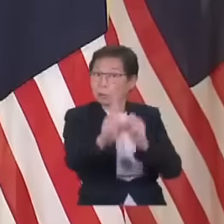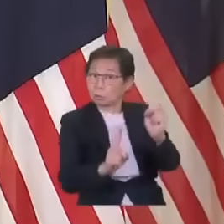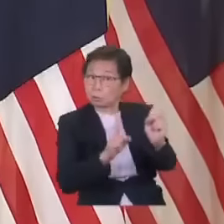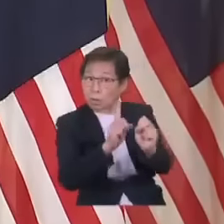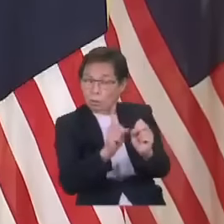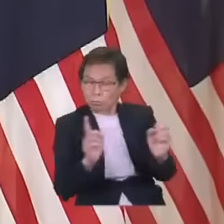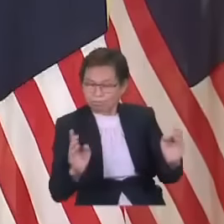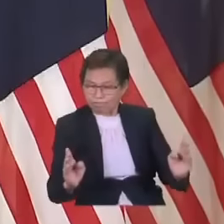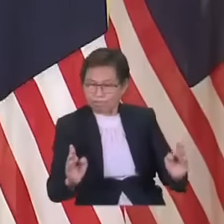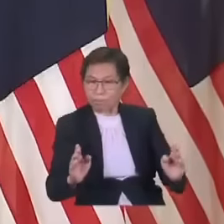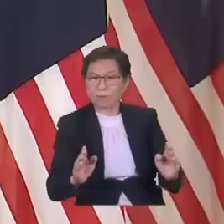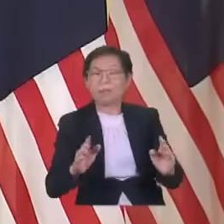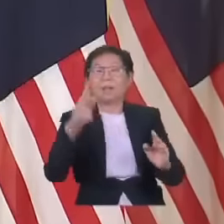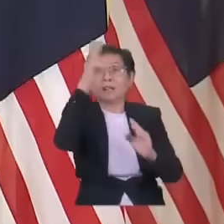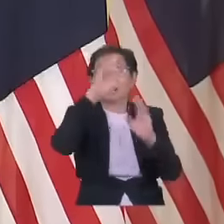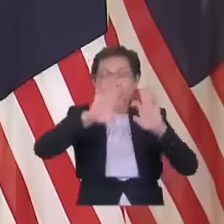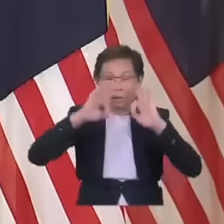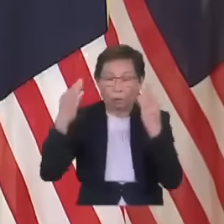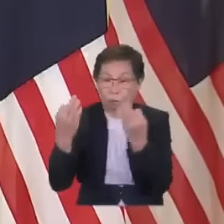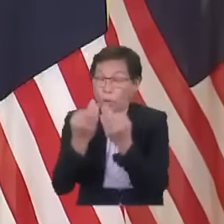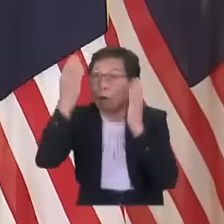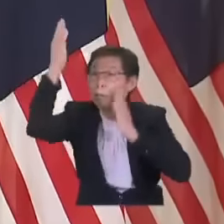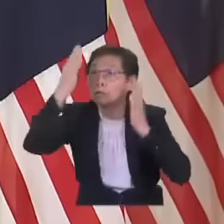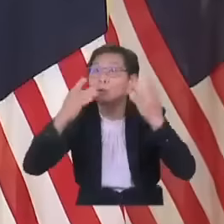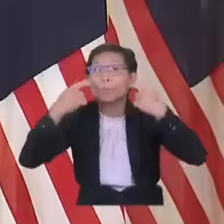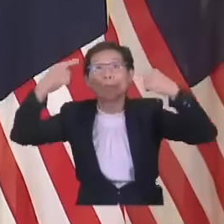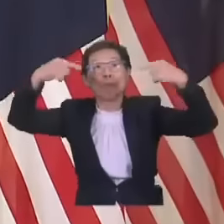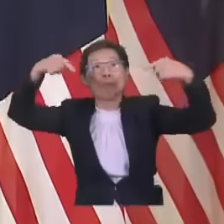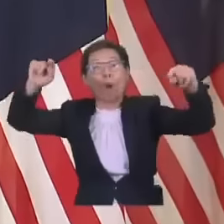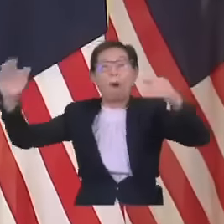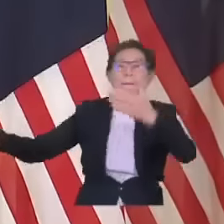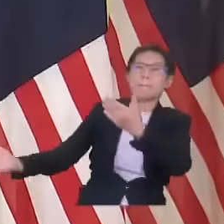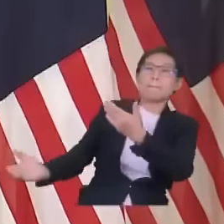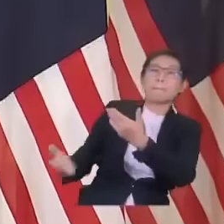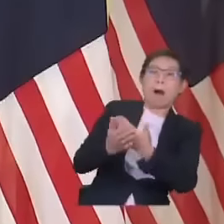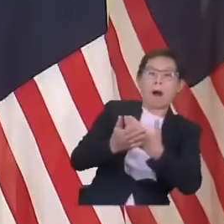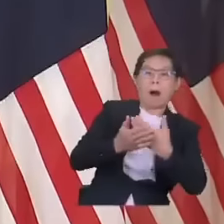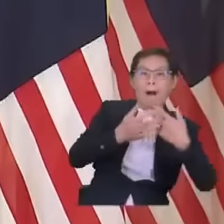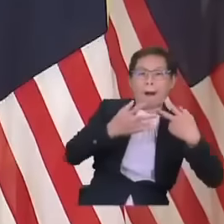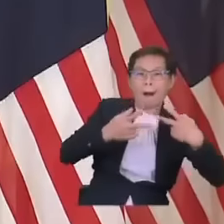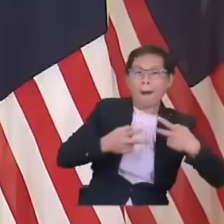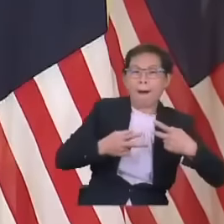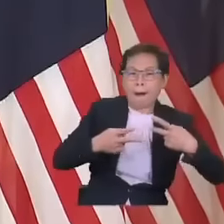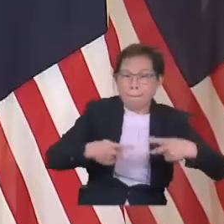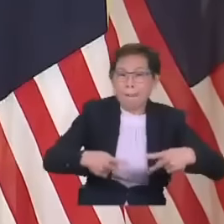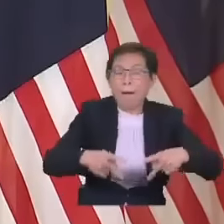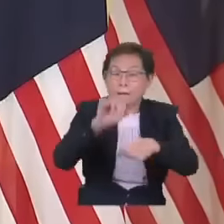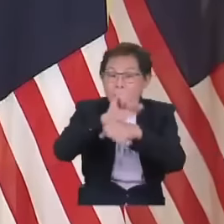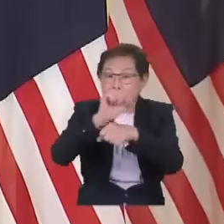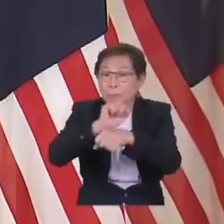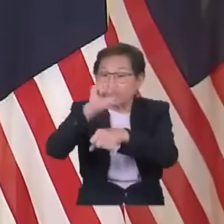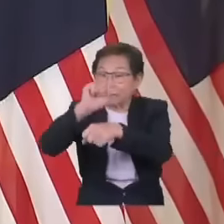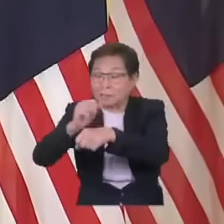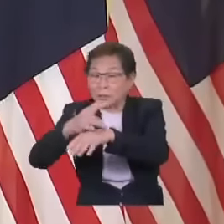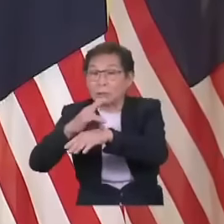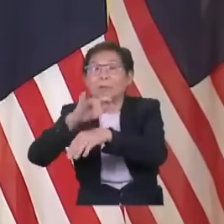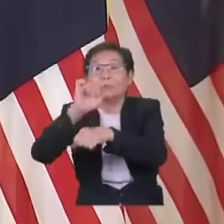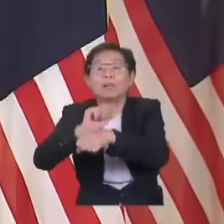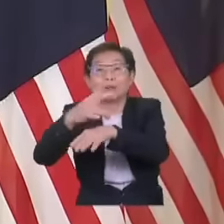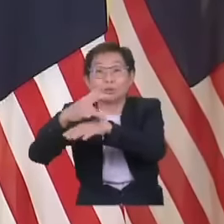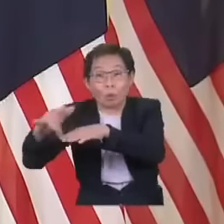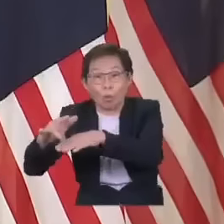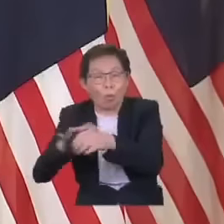kerajaan keluarga Malaysia berjaya kembalikan pasangan buruh ke tahap guna tenaga penuh